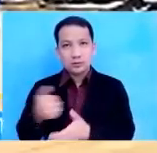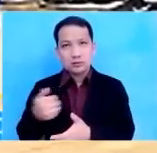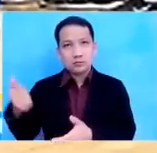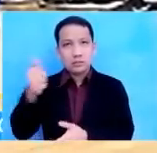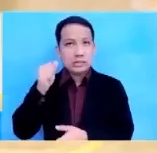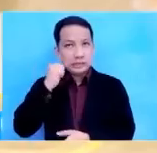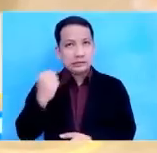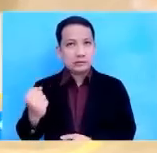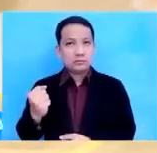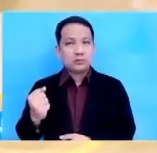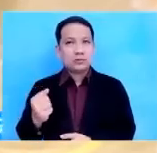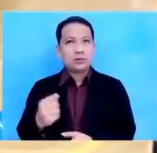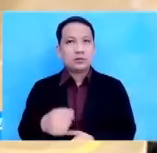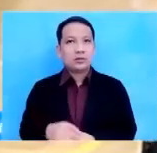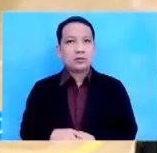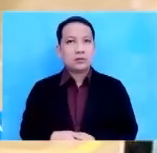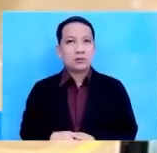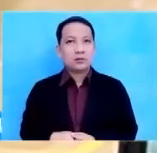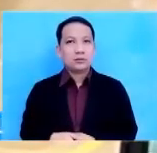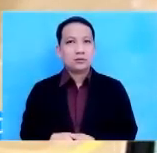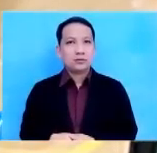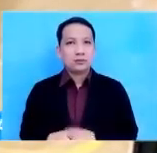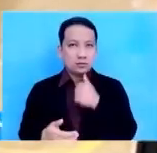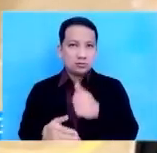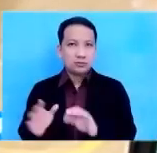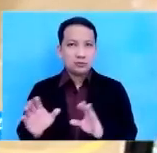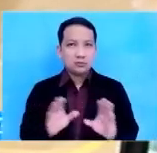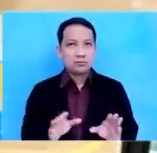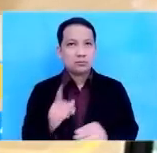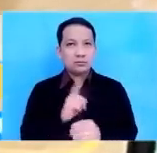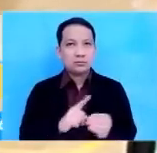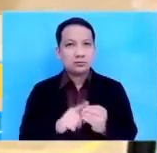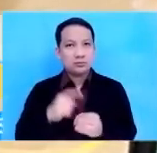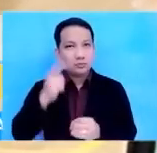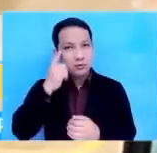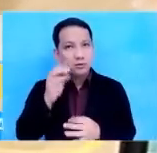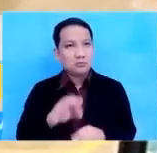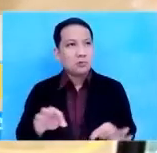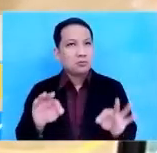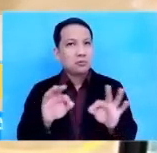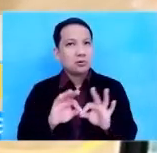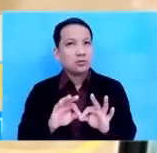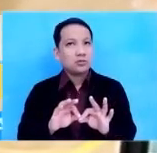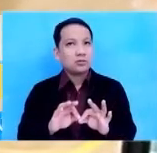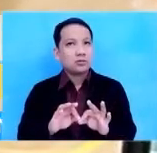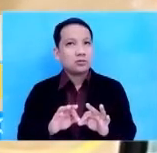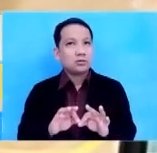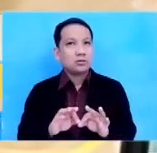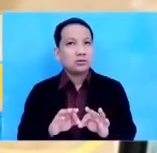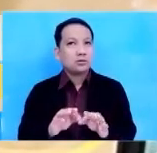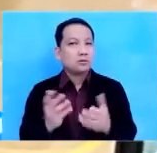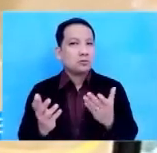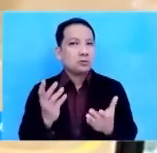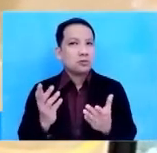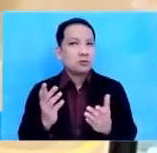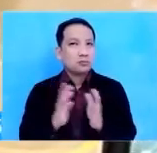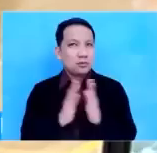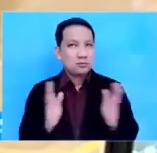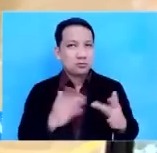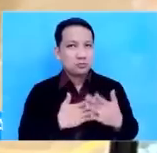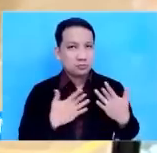silver medal. We can't be complacent. I think that we also have to kind of have bigger heart, more